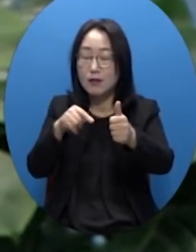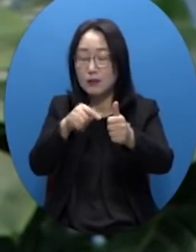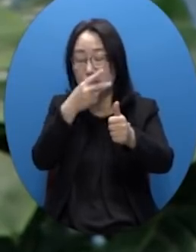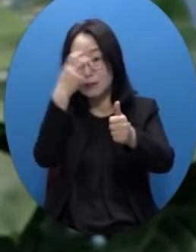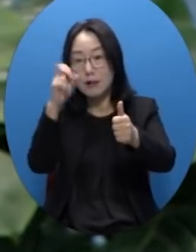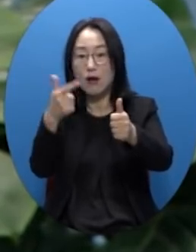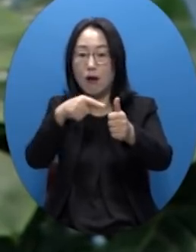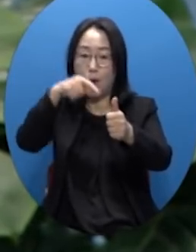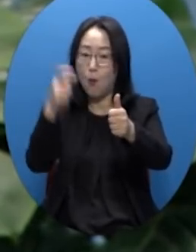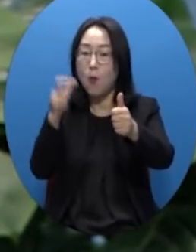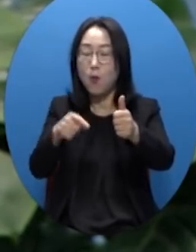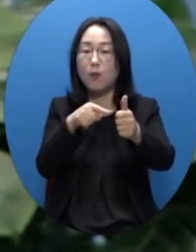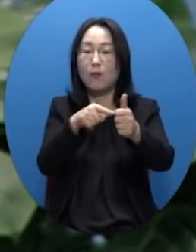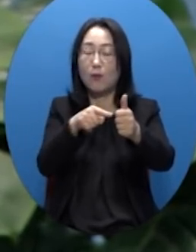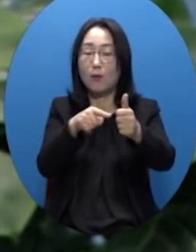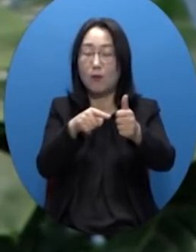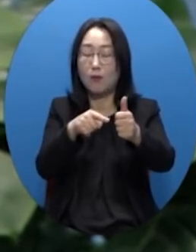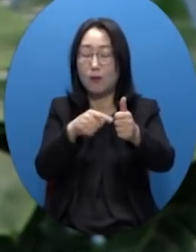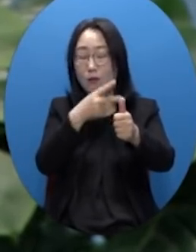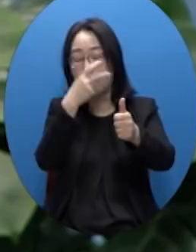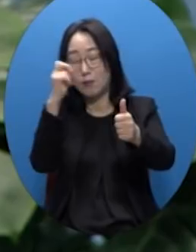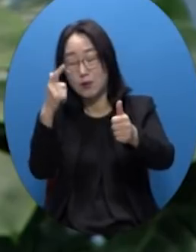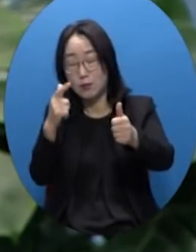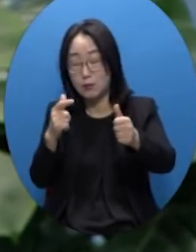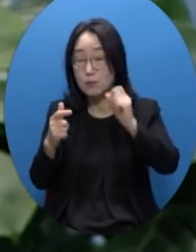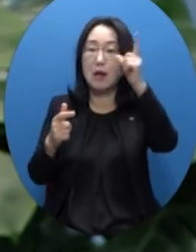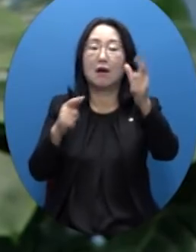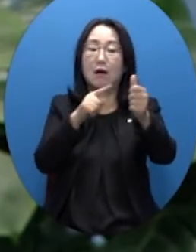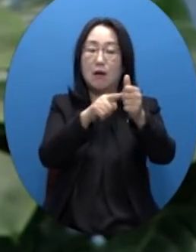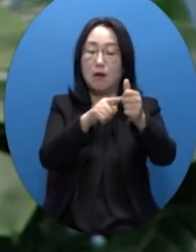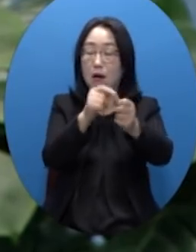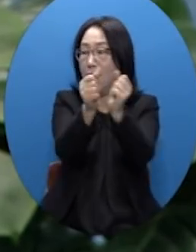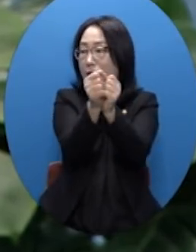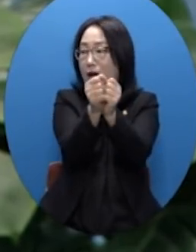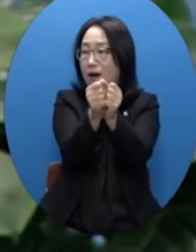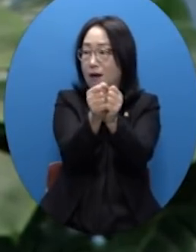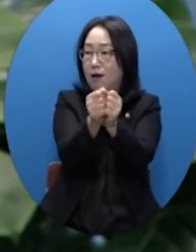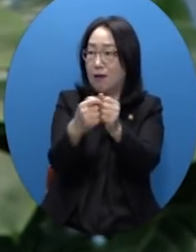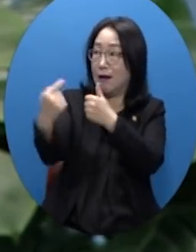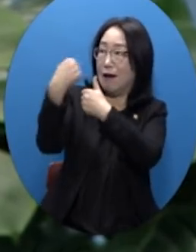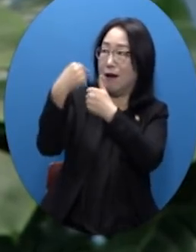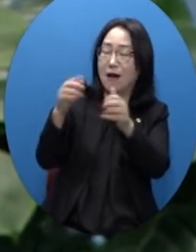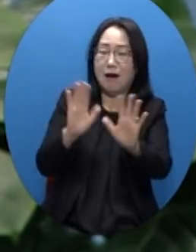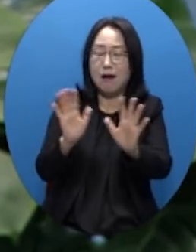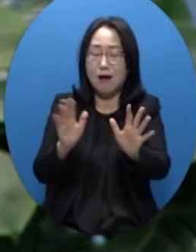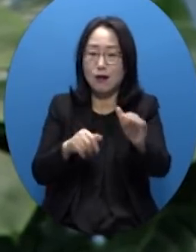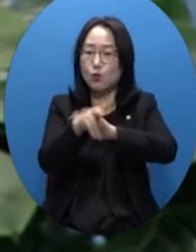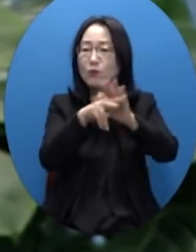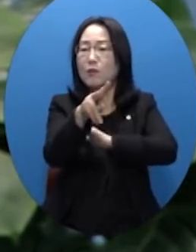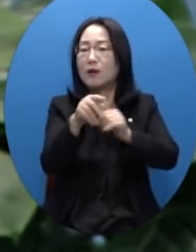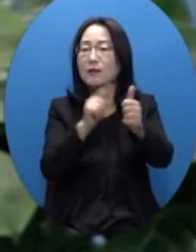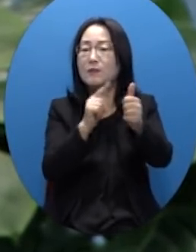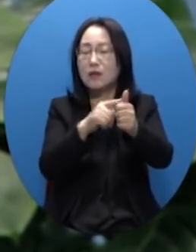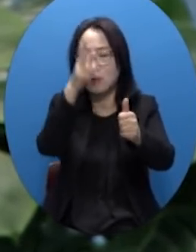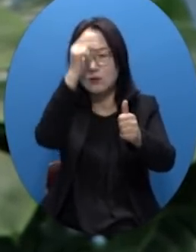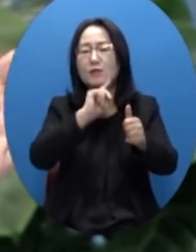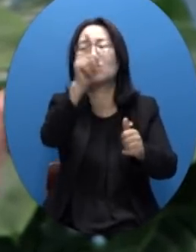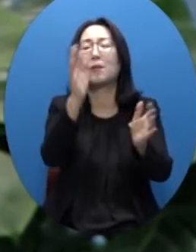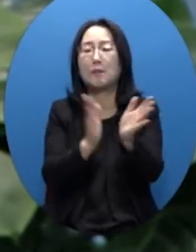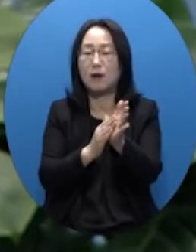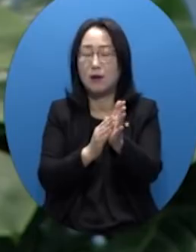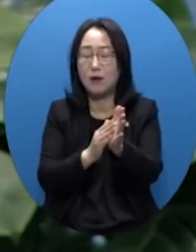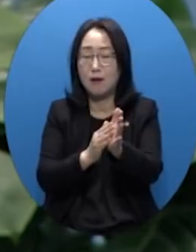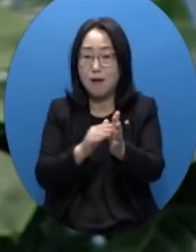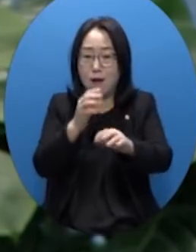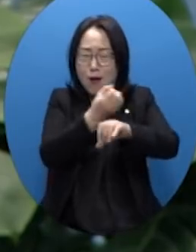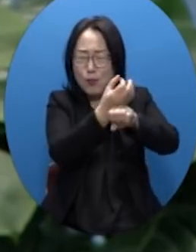마음입니다 수면장애 잠을 깊이 두자고 깨어서 수갑 찬 차로 도망을 가서 경찰에 신고 함으로 말미암아 경찰의